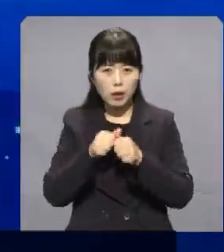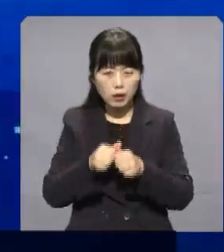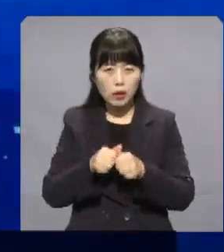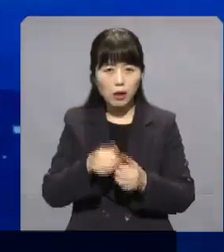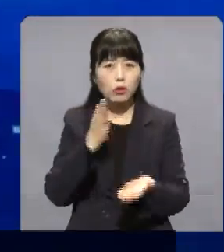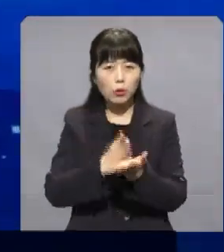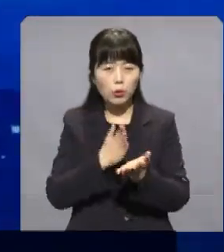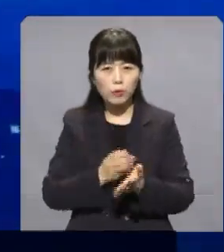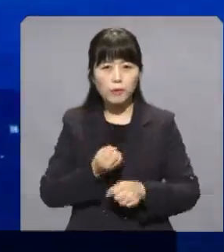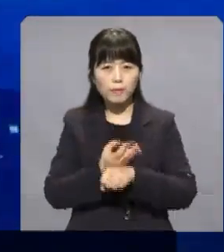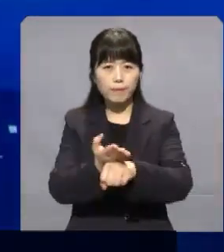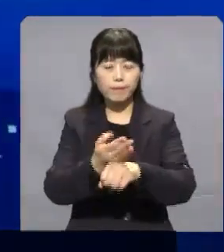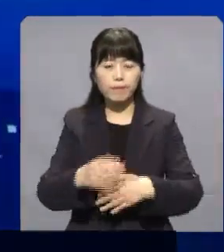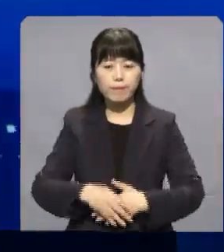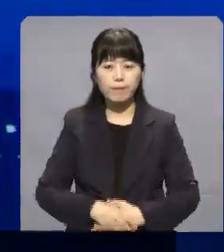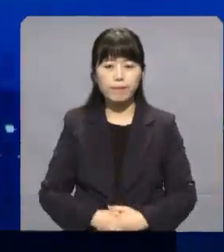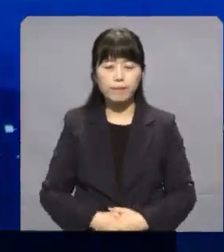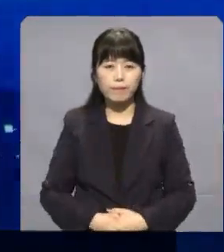통신원이 전해드립니다.